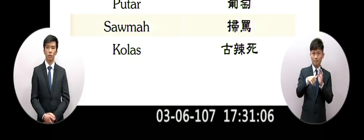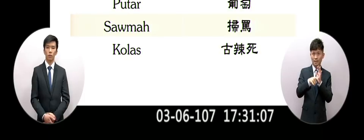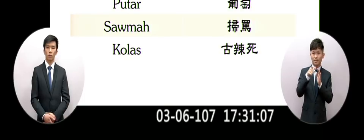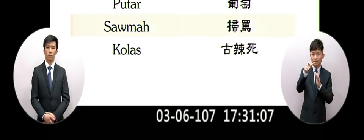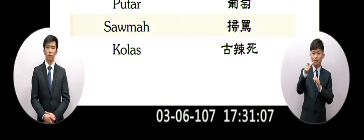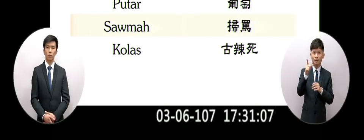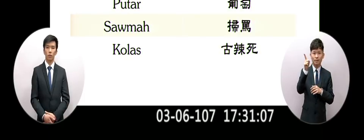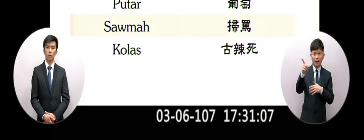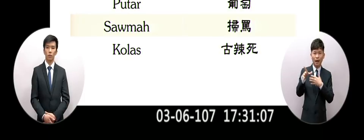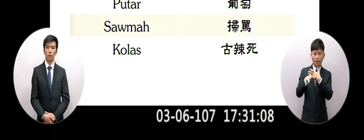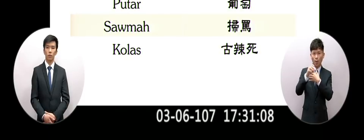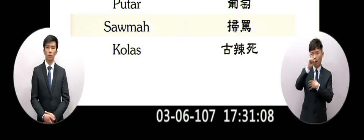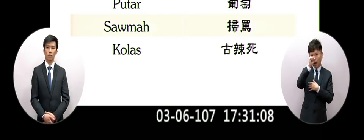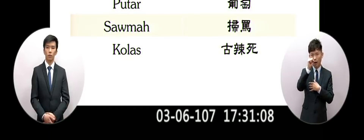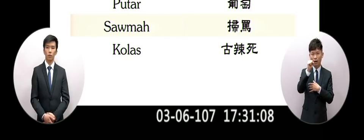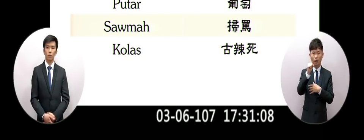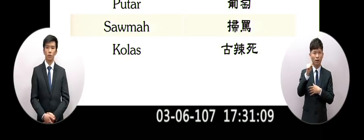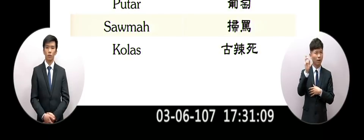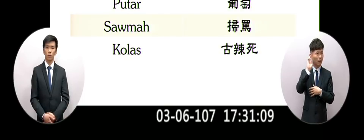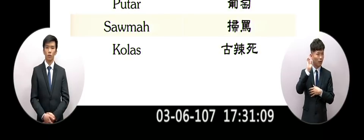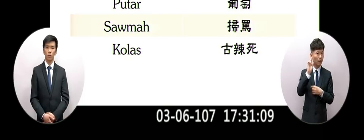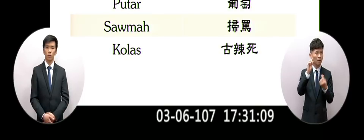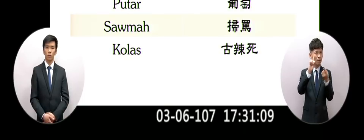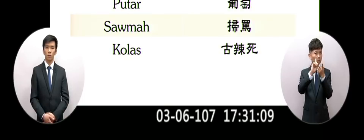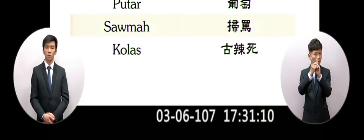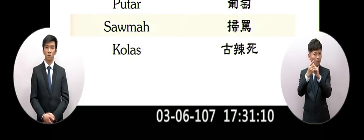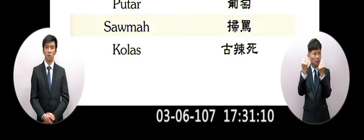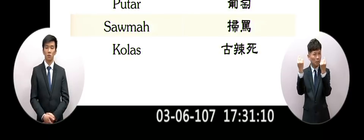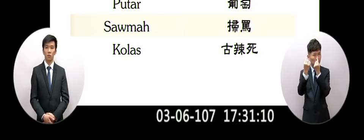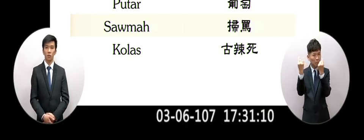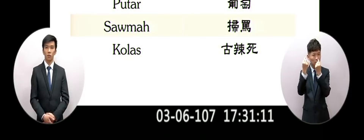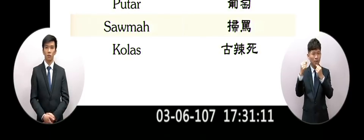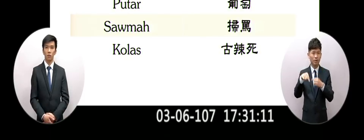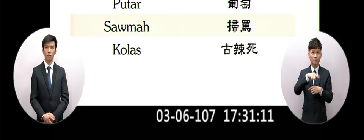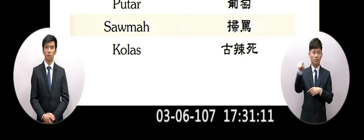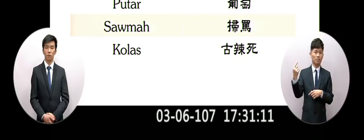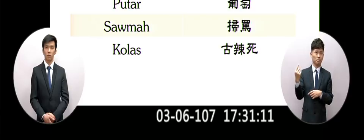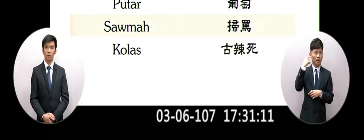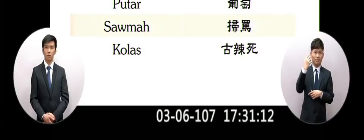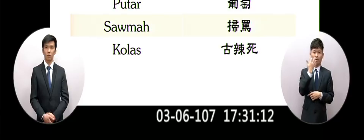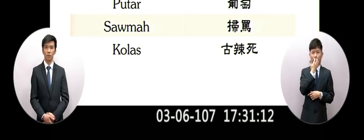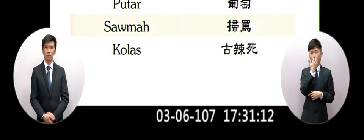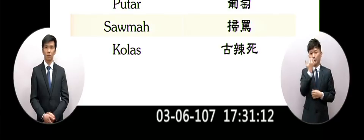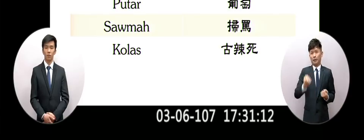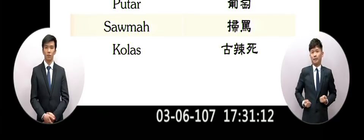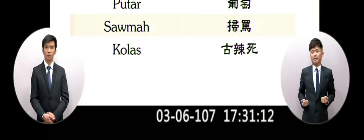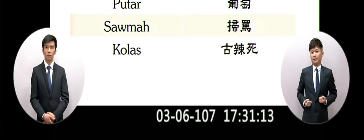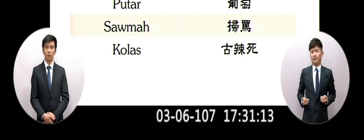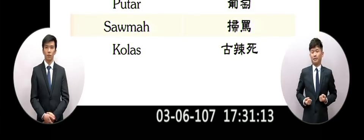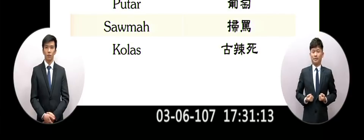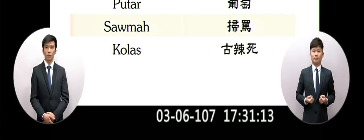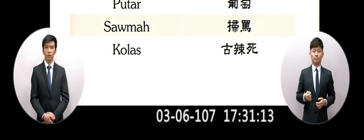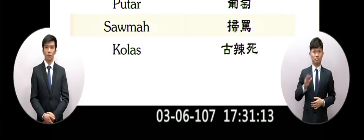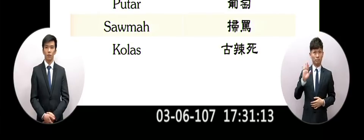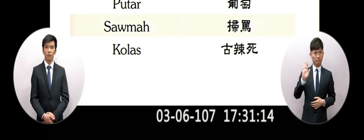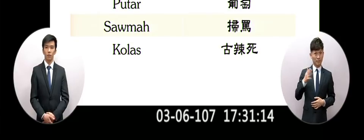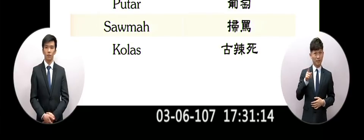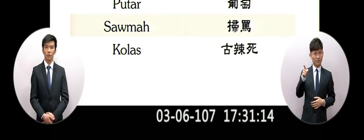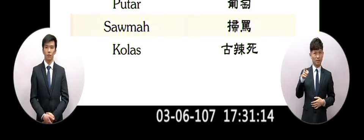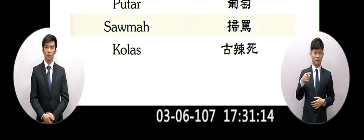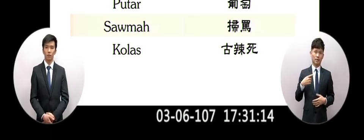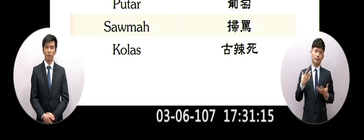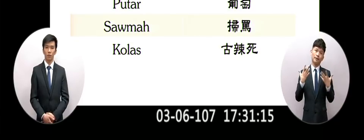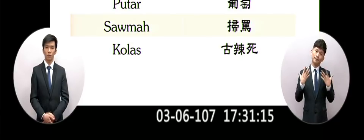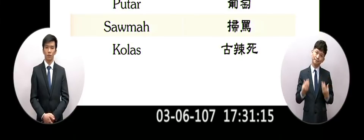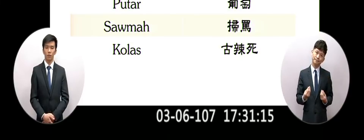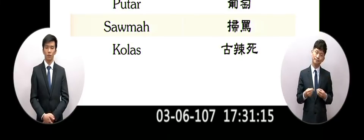好，那么好，大家会觉得很有趣好笑，但这个是我们不得